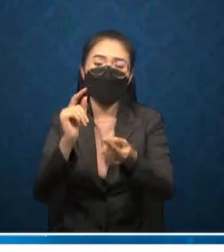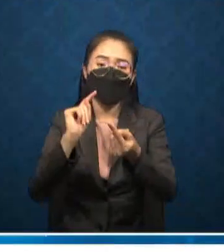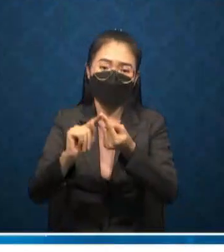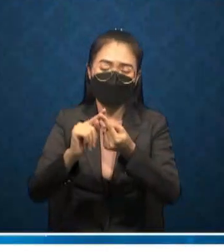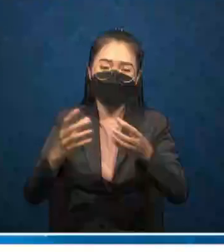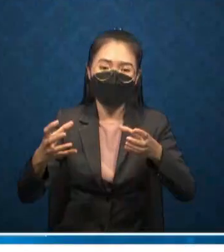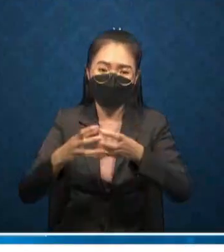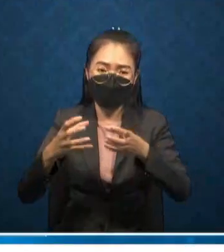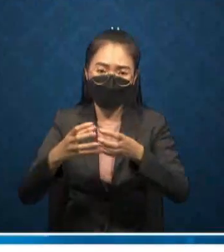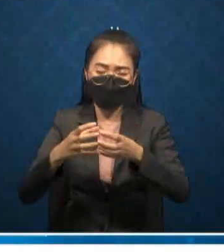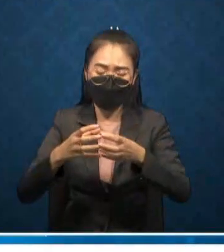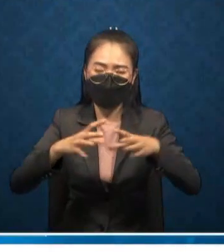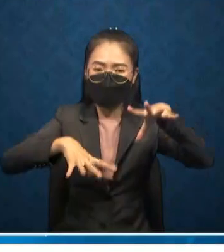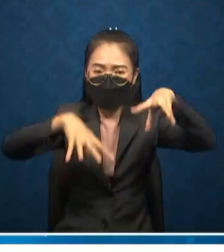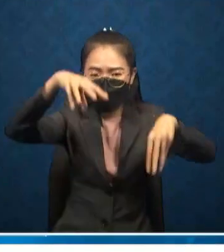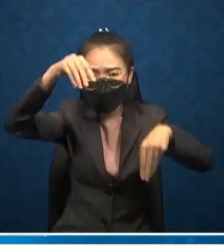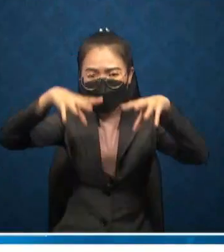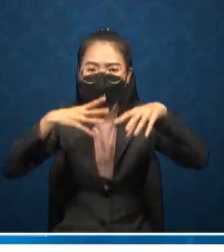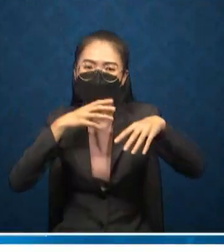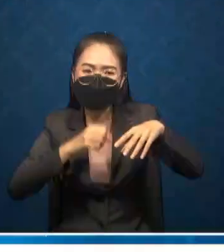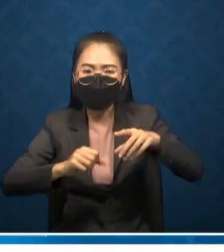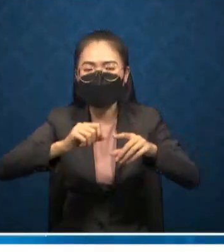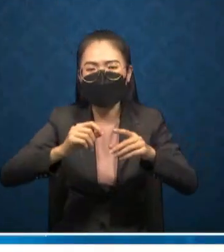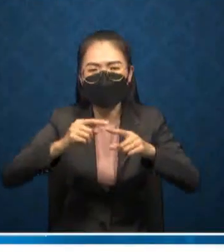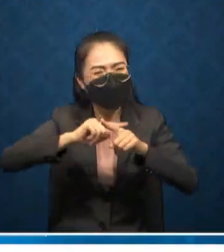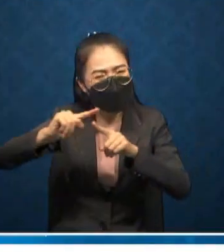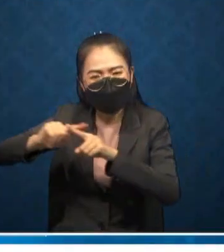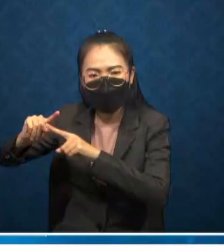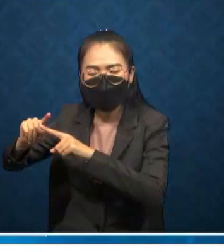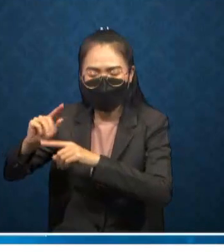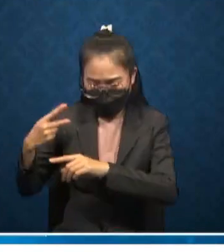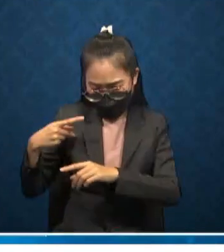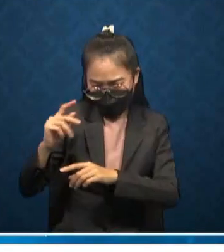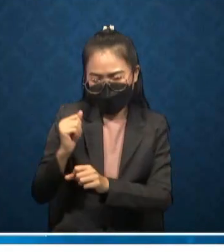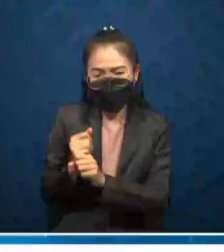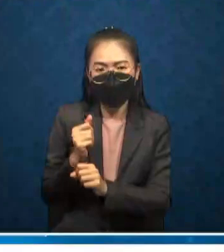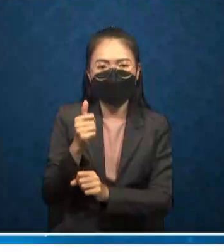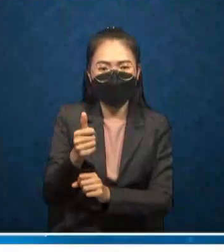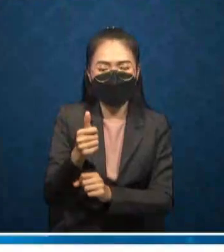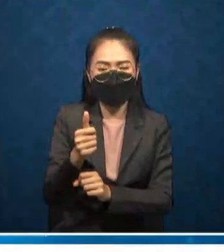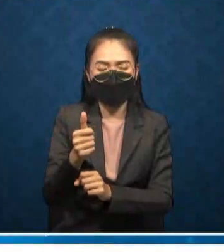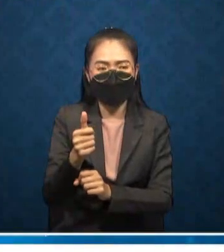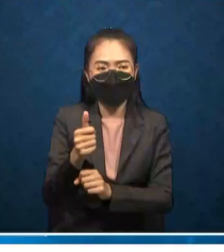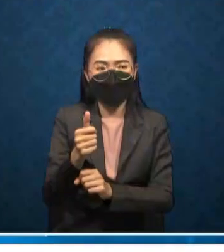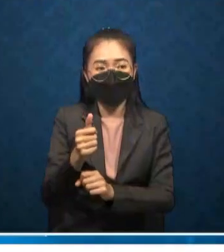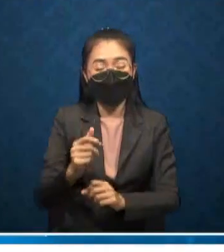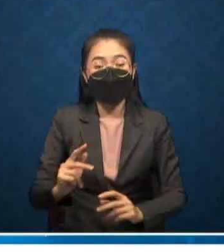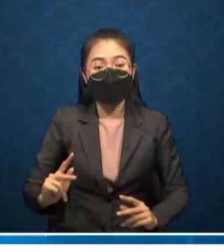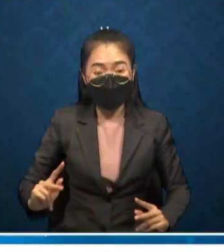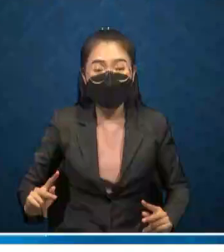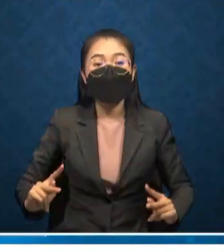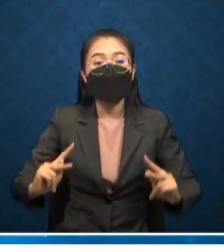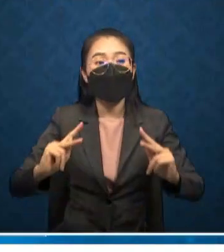พื้นที่โบราณสถานได้กระทรวงมหาดไทยนะคะอีกเรื่องหนึ่งก็คือควรมีระเบียบ